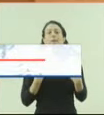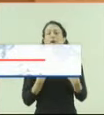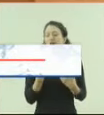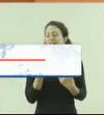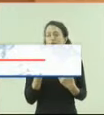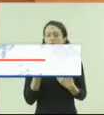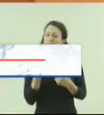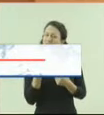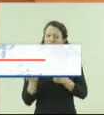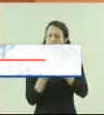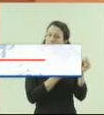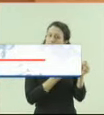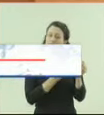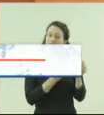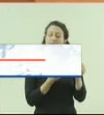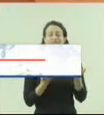искала да чуя вашето мнение.